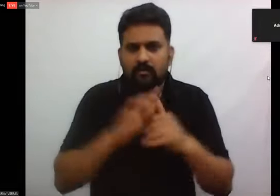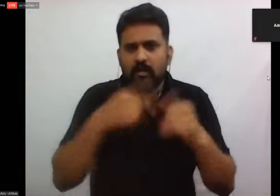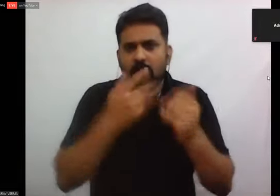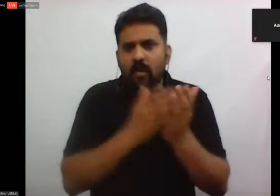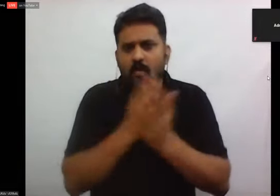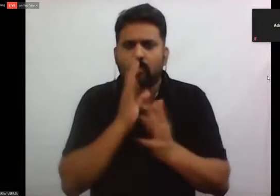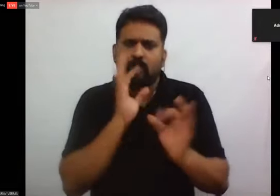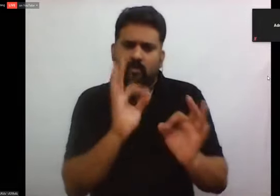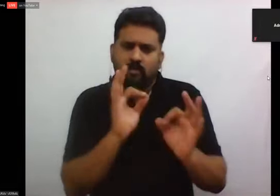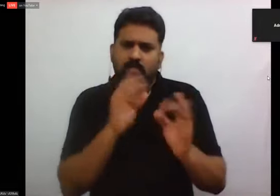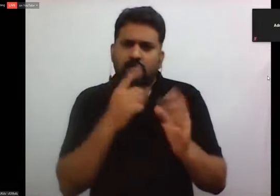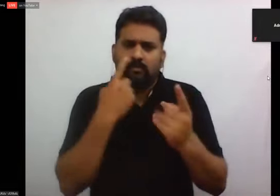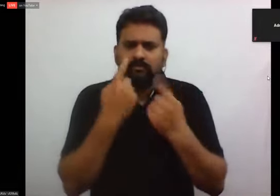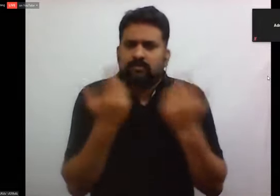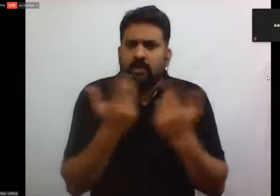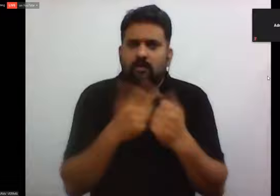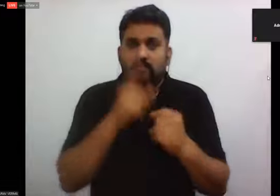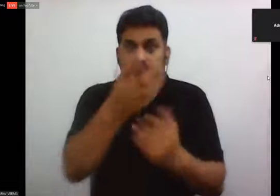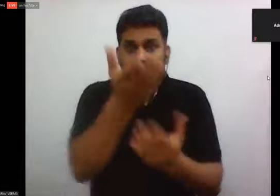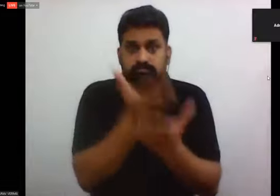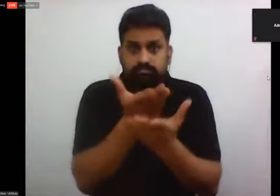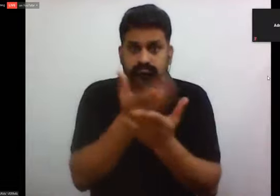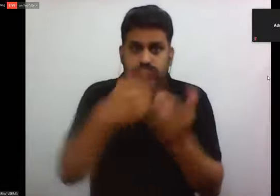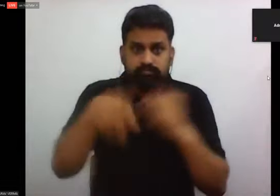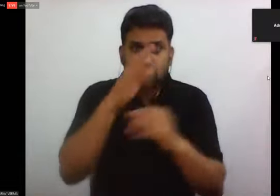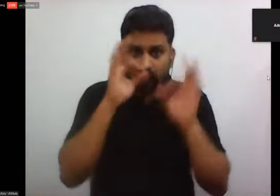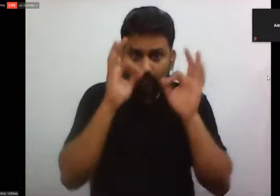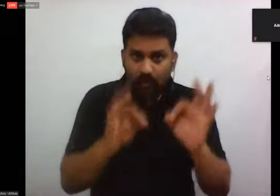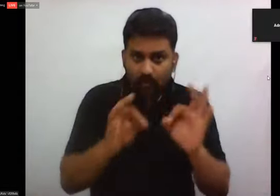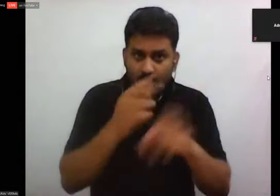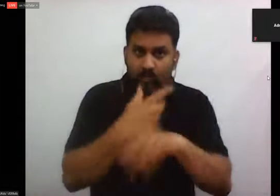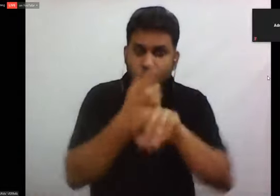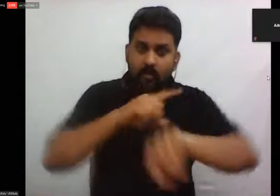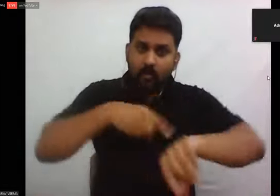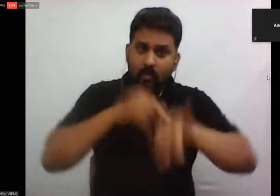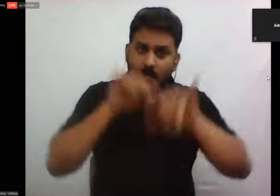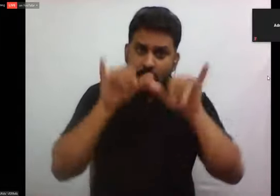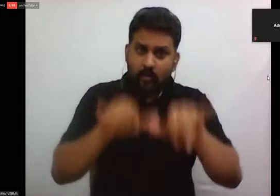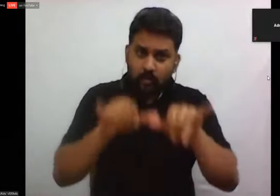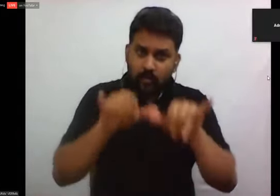किया जाए कि जो पार्टिसिपेंट्स हैं वो पूरे वेबिनार के दौरान